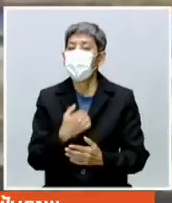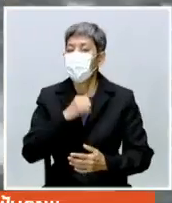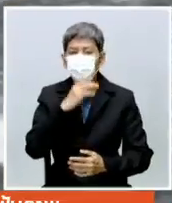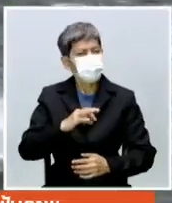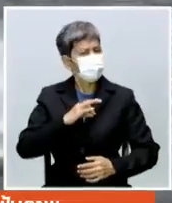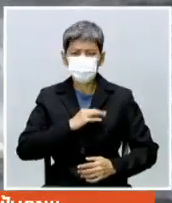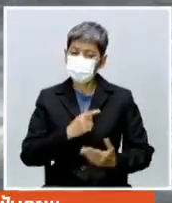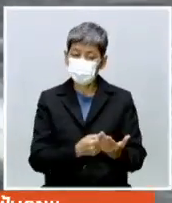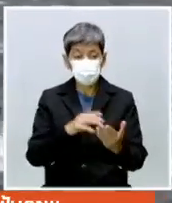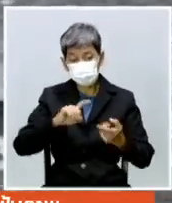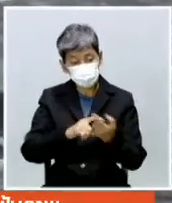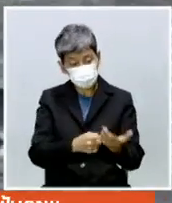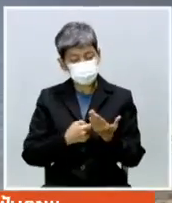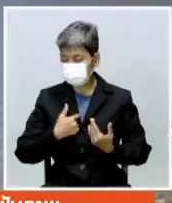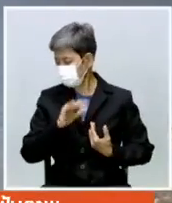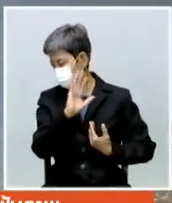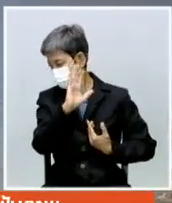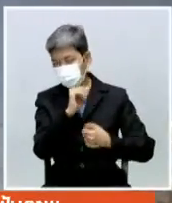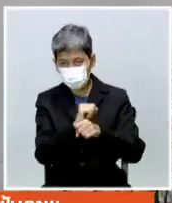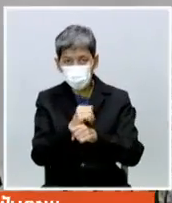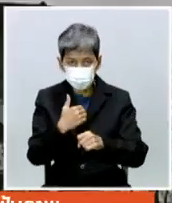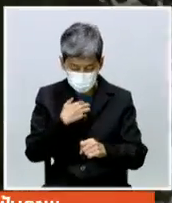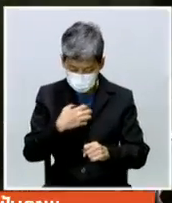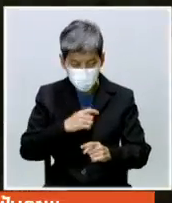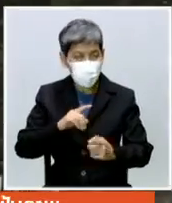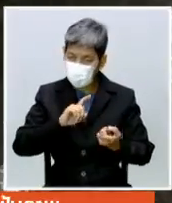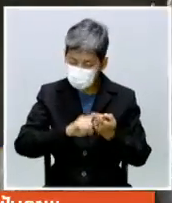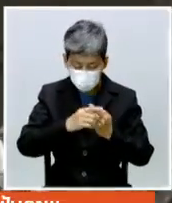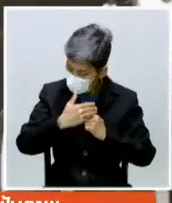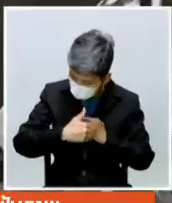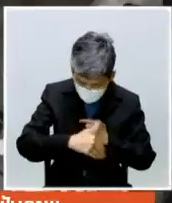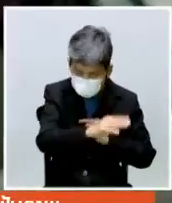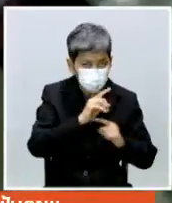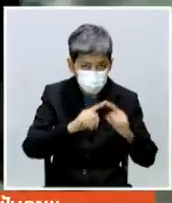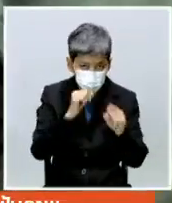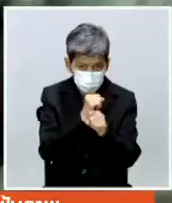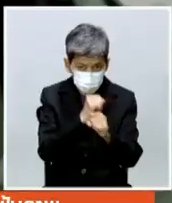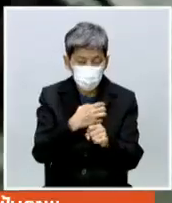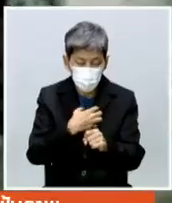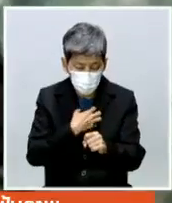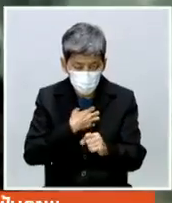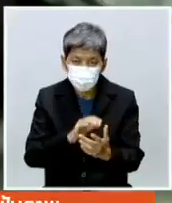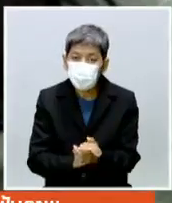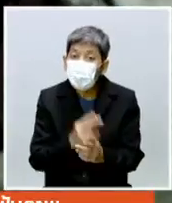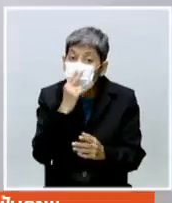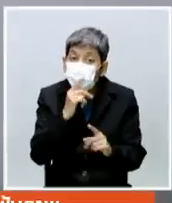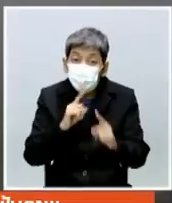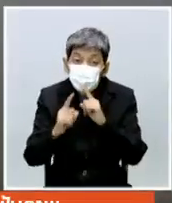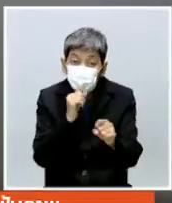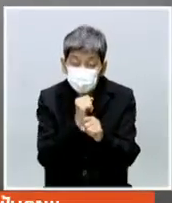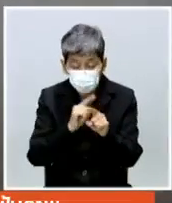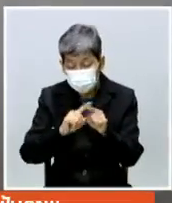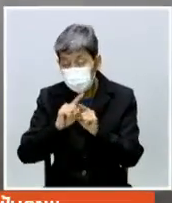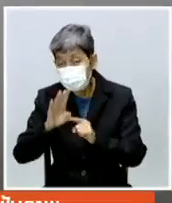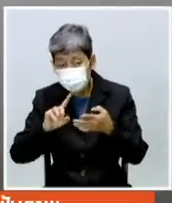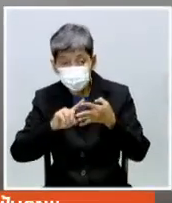อกว่าไม่เห็นด้วยกับข้อเรียกร้องของรัสเซียและต้องการให้รัสเซียกลับสู่การเจรจา Normandy Format ซึ่งเป็นการเจรจา4ฝ่